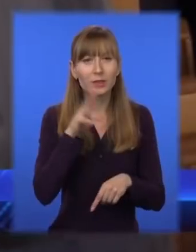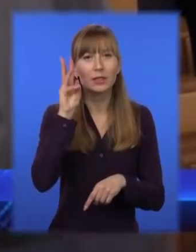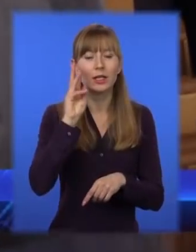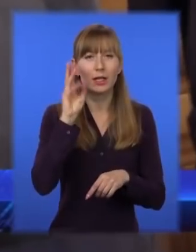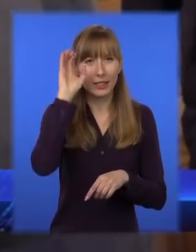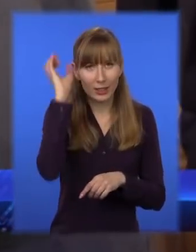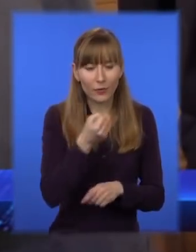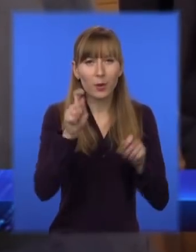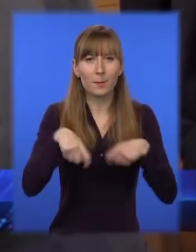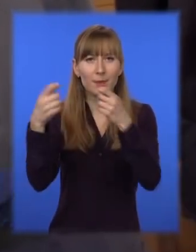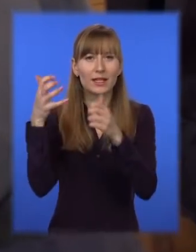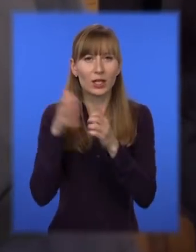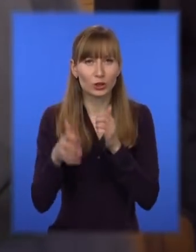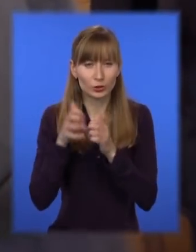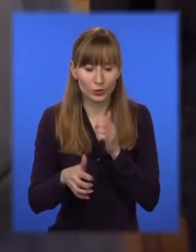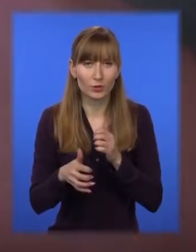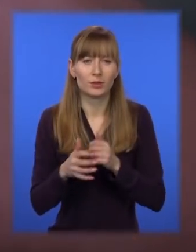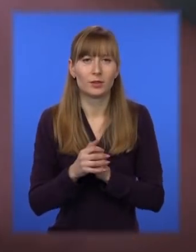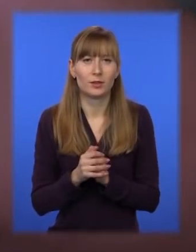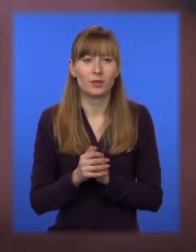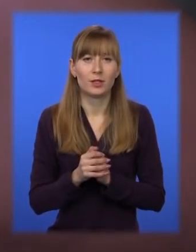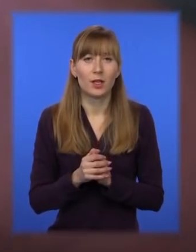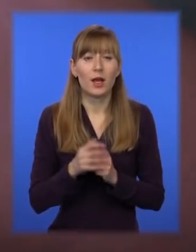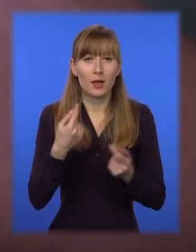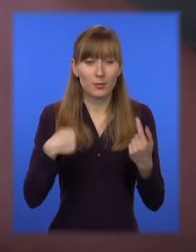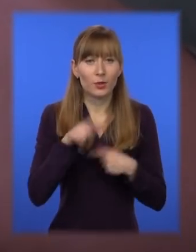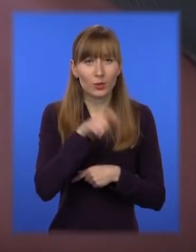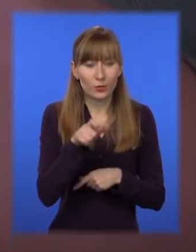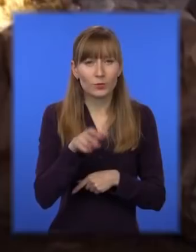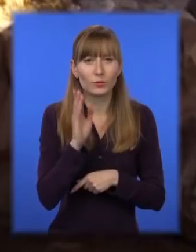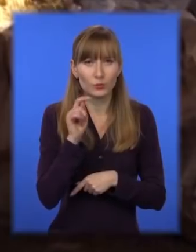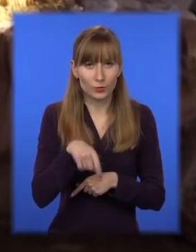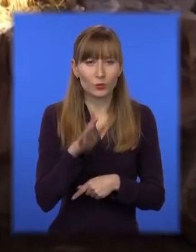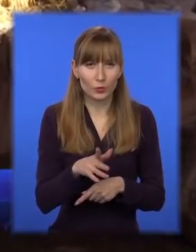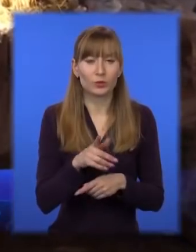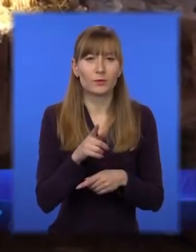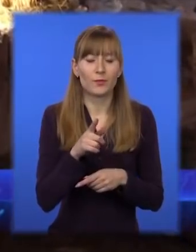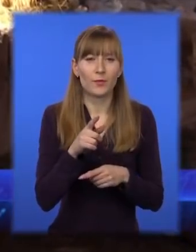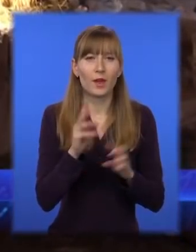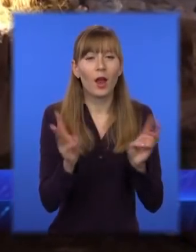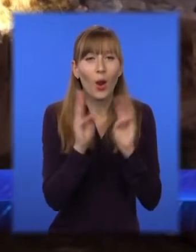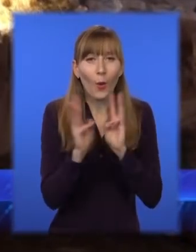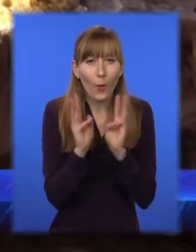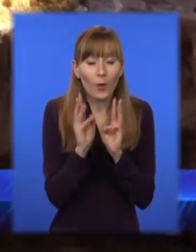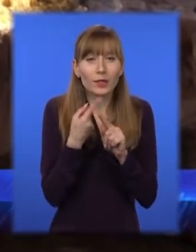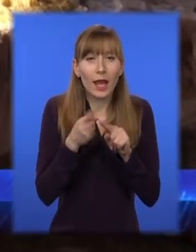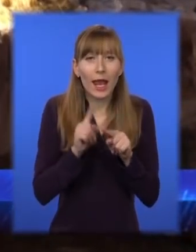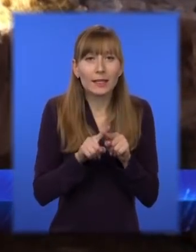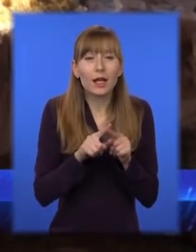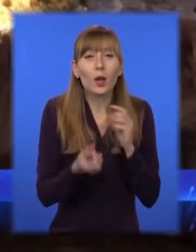Херсонщини. Долучилися до всеукраїнської скаутської естафети і наші криворізькі пластуни. Віфлеємський вогонь – це вогонь